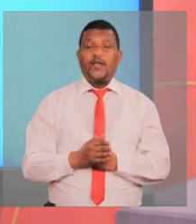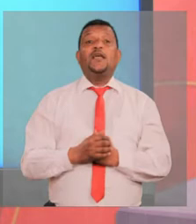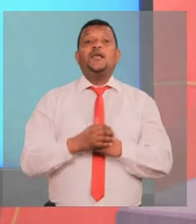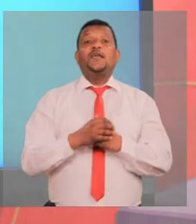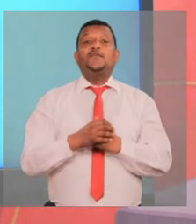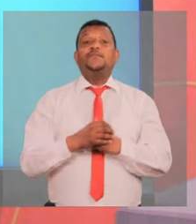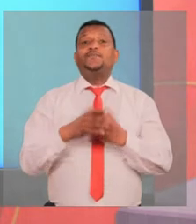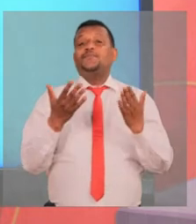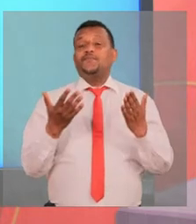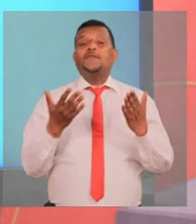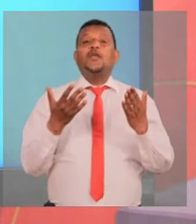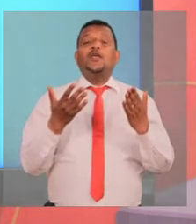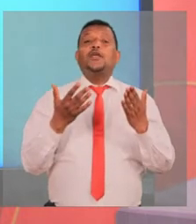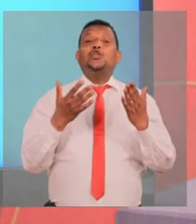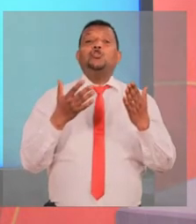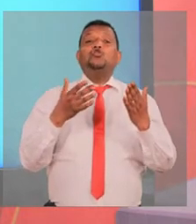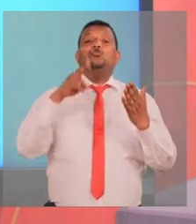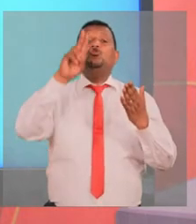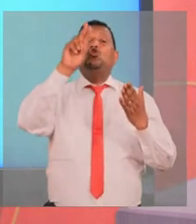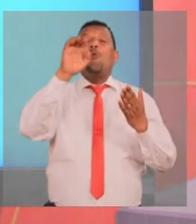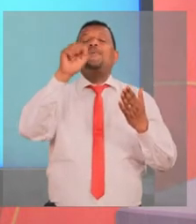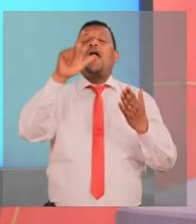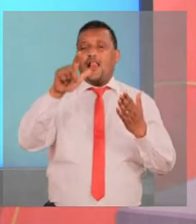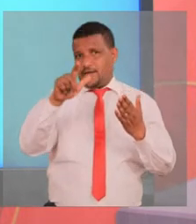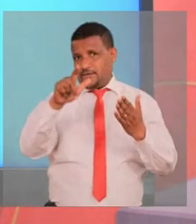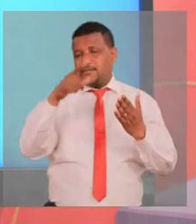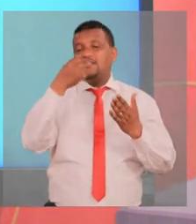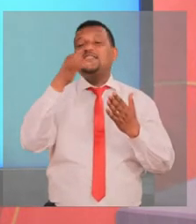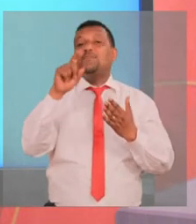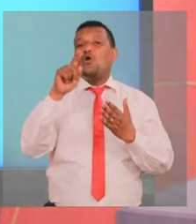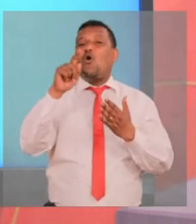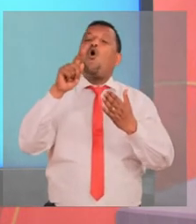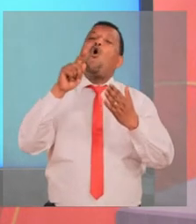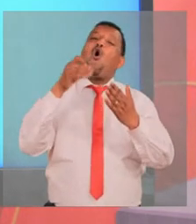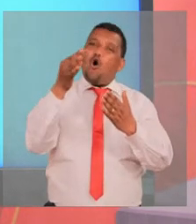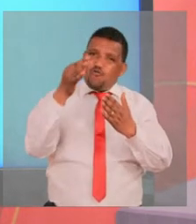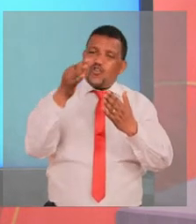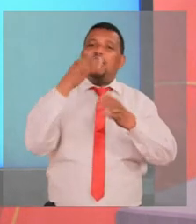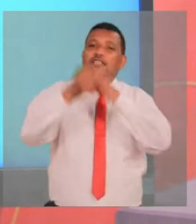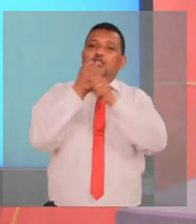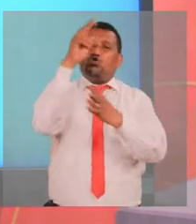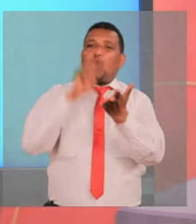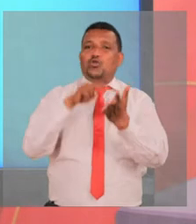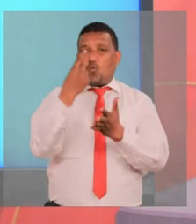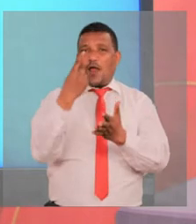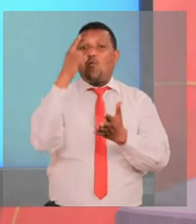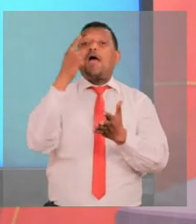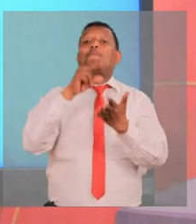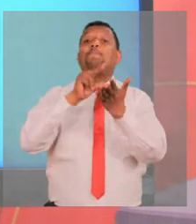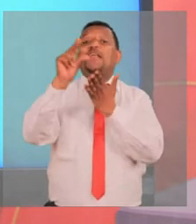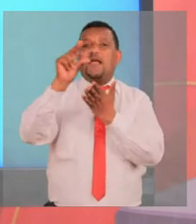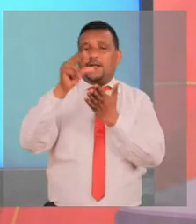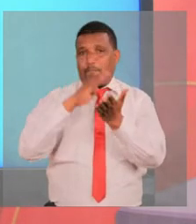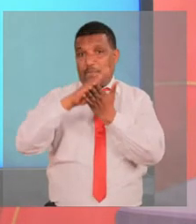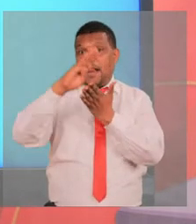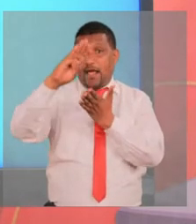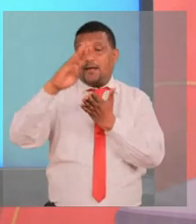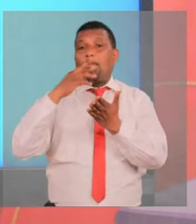फोटो भेज धन मिनट जीपीएस ऑफ द ईयर तथा वजन व्वे लिए बिहार